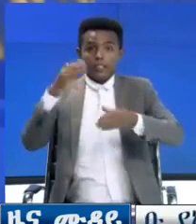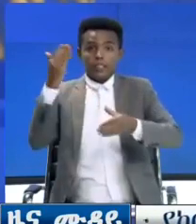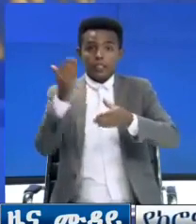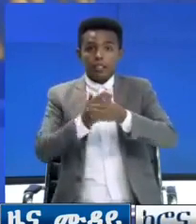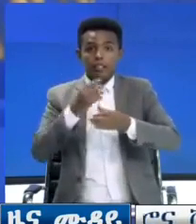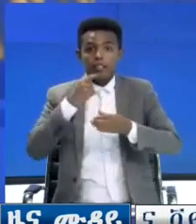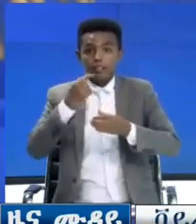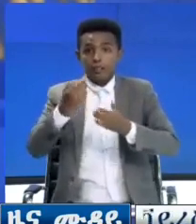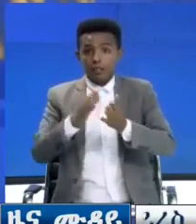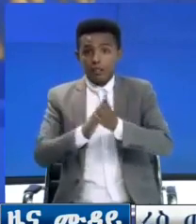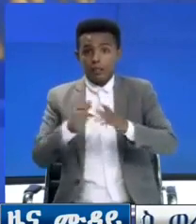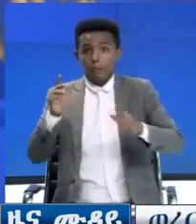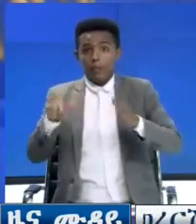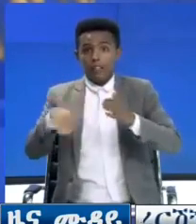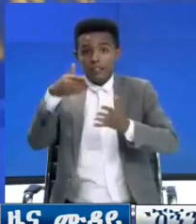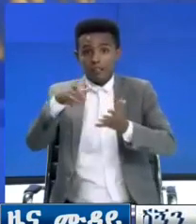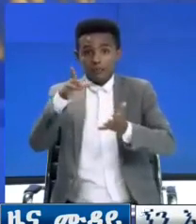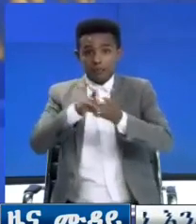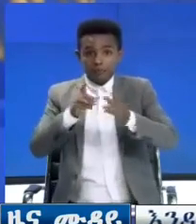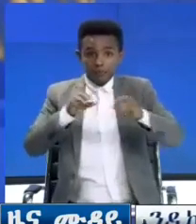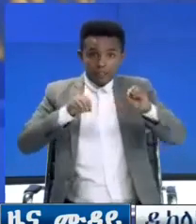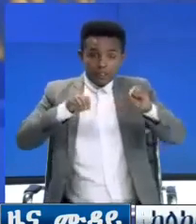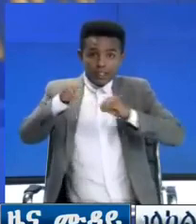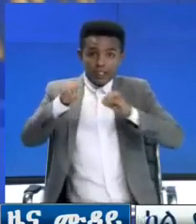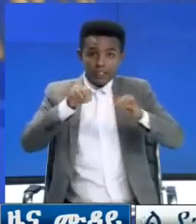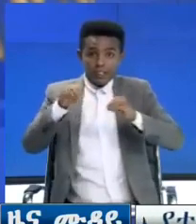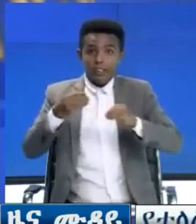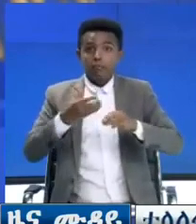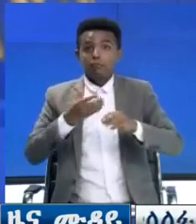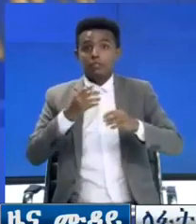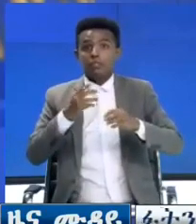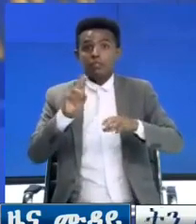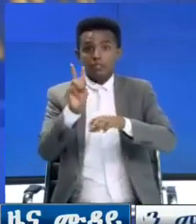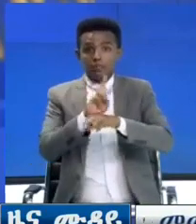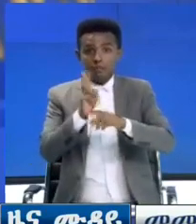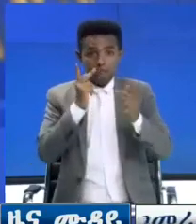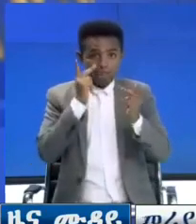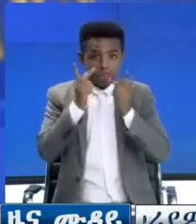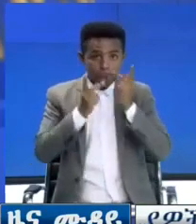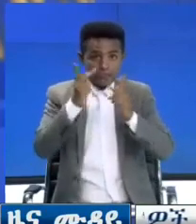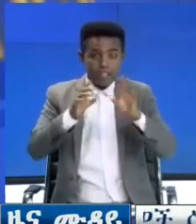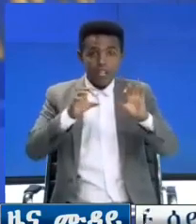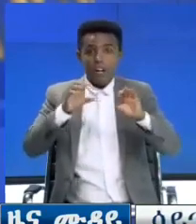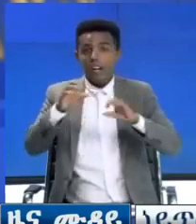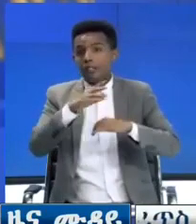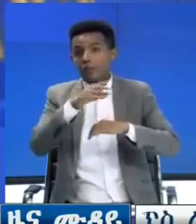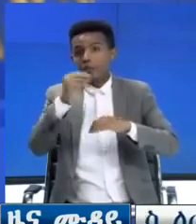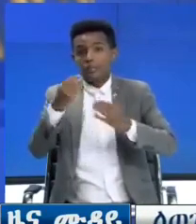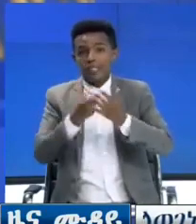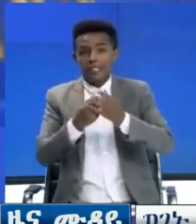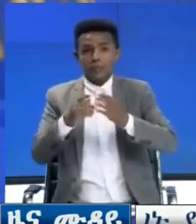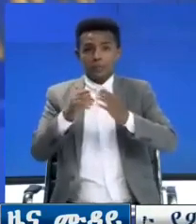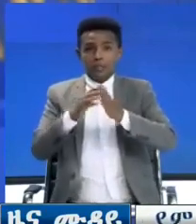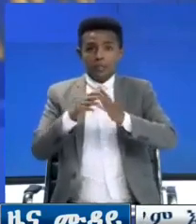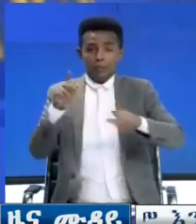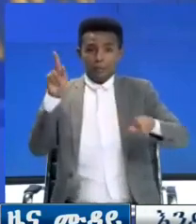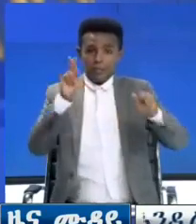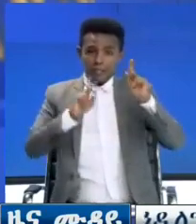ከተማ የህብረተሰብ እንቅስቃሴ የአማራ ብዙሃን መገናኛ ድርጅት ቃኝቷል። ህብረተሰቡም ርቀቱን ጠብቆ እየተንቀሳቀሰ